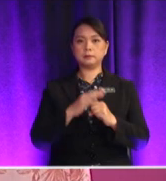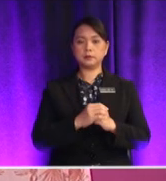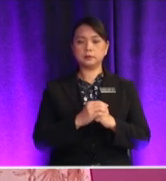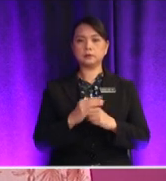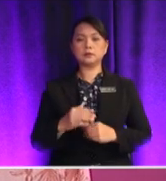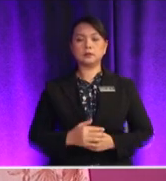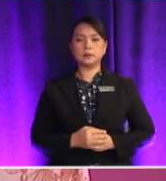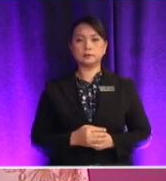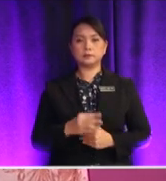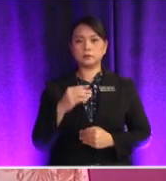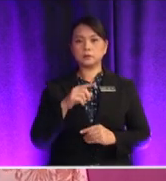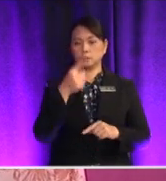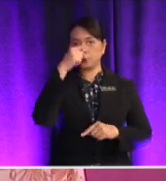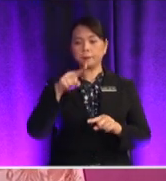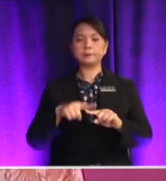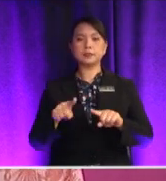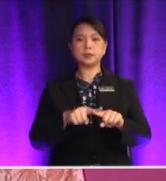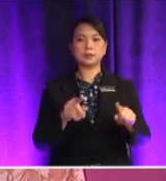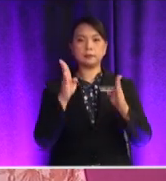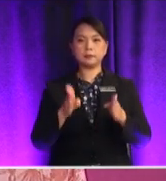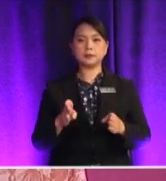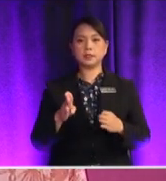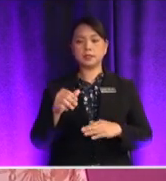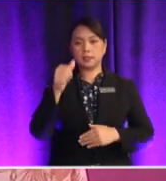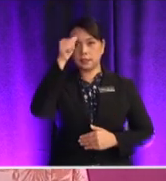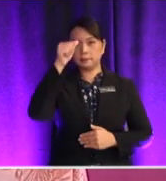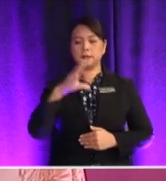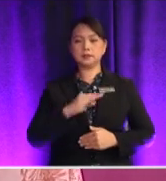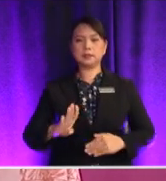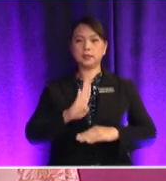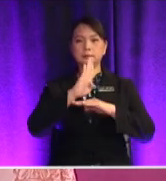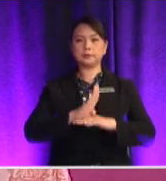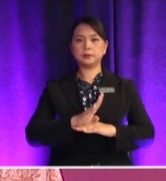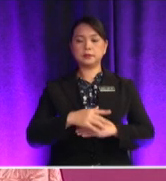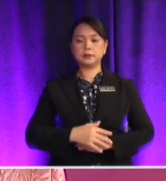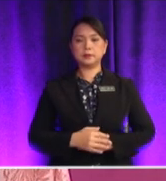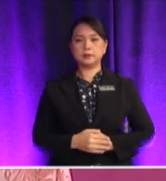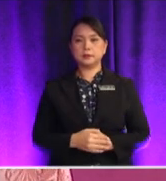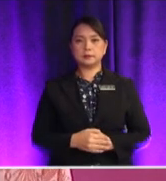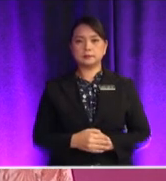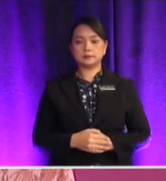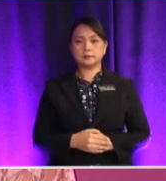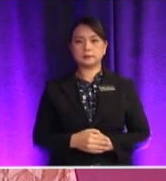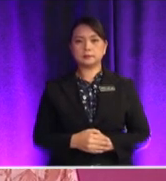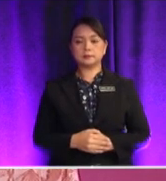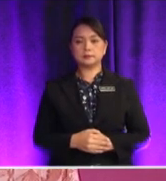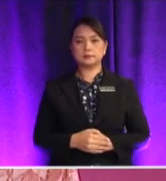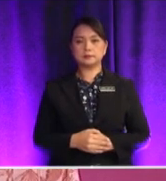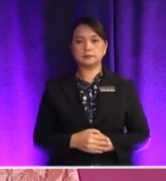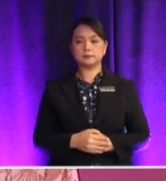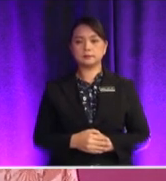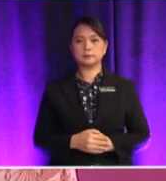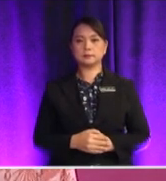masyarakat pelbagai bangsa, agama dan budaya. Budaya. Ya, Akmal. Jadi kita sebenarnya perlu rasa banggalah bila Akmal